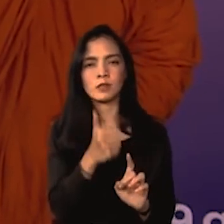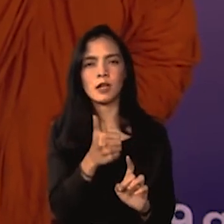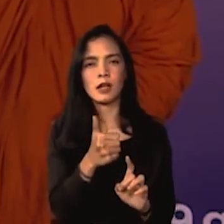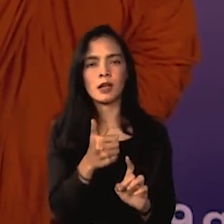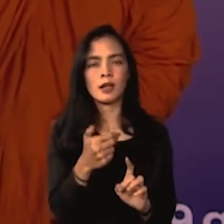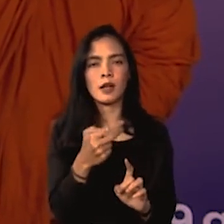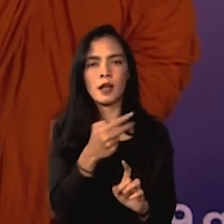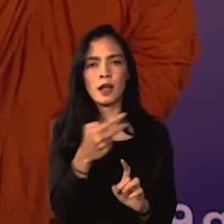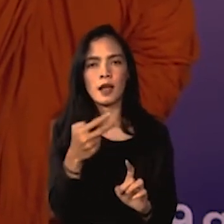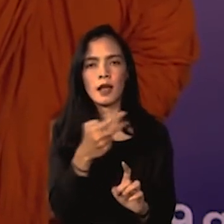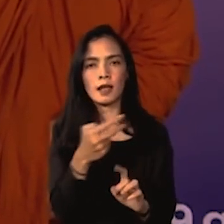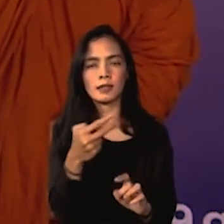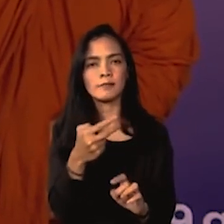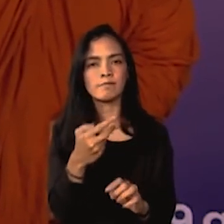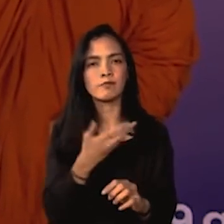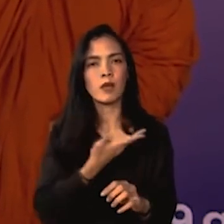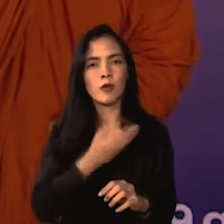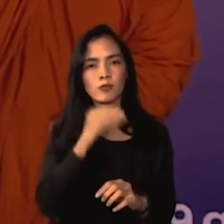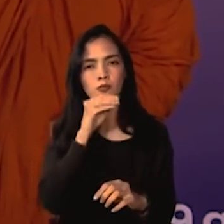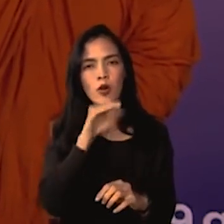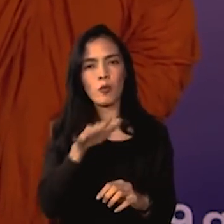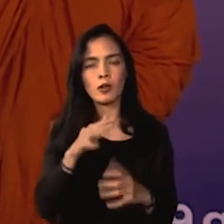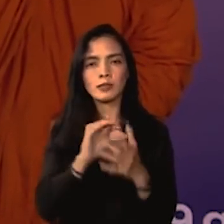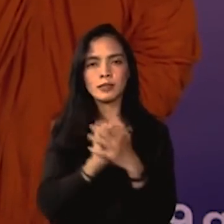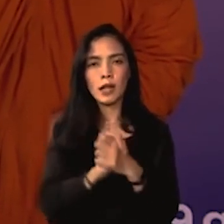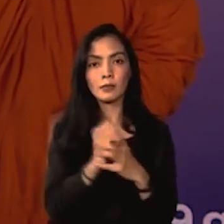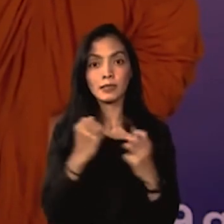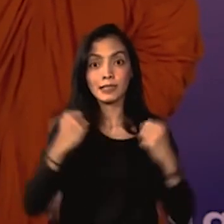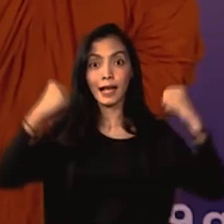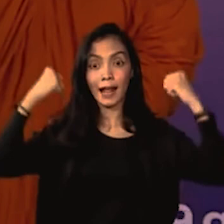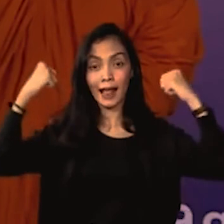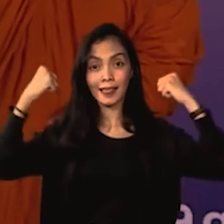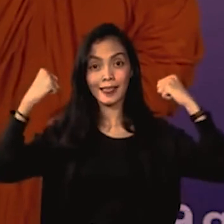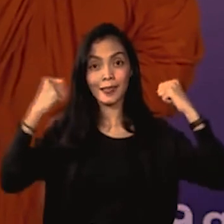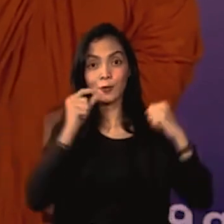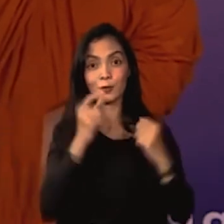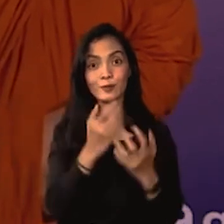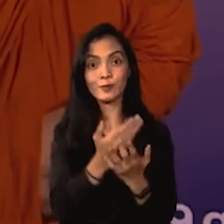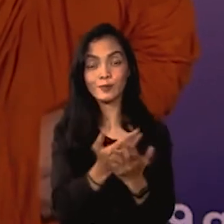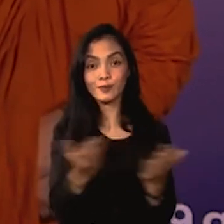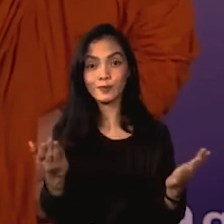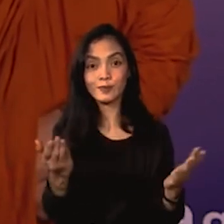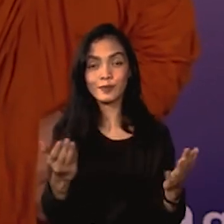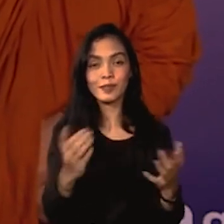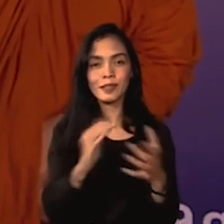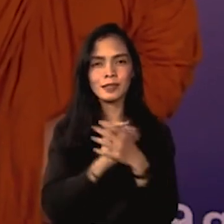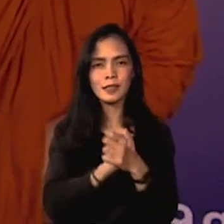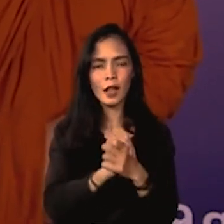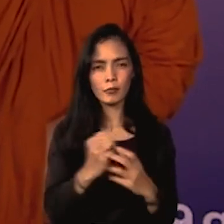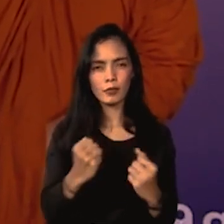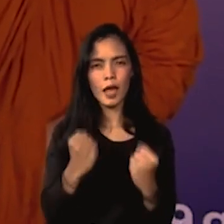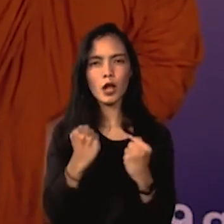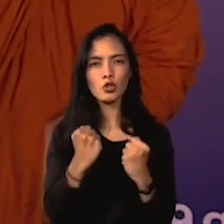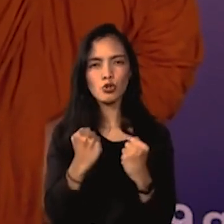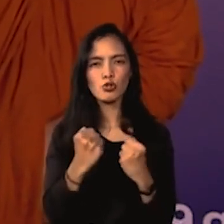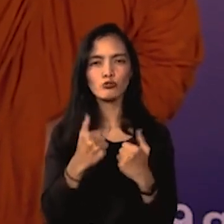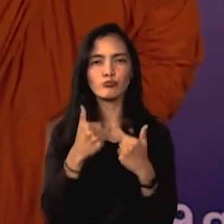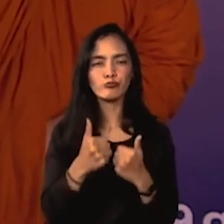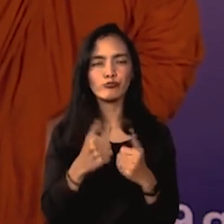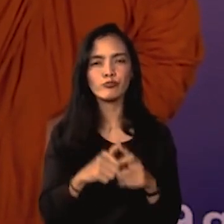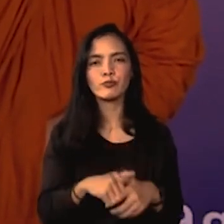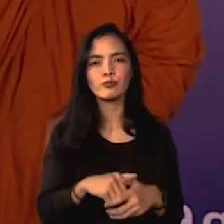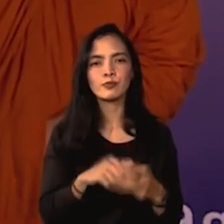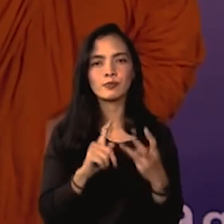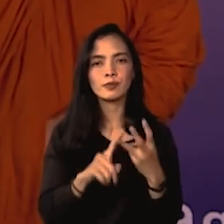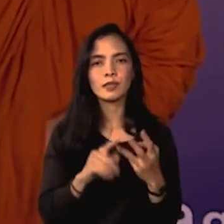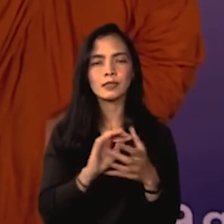itu kami sampaikan salam sehat untuk seluruh masyarakat Indonesia, salam tangguh untuk masyarakat Indonesia,